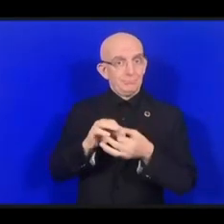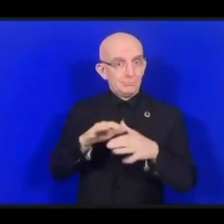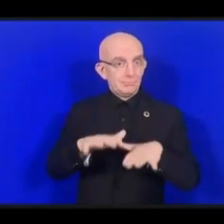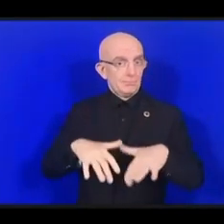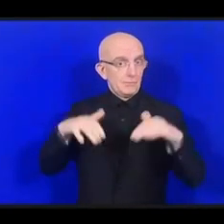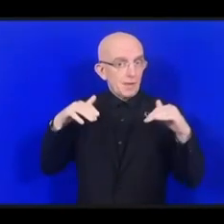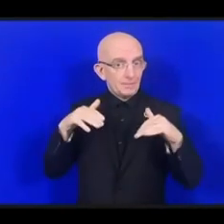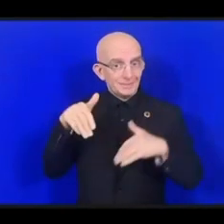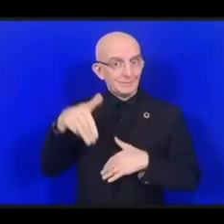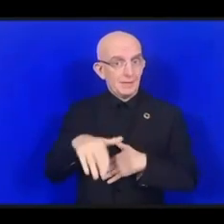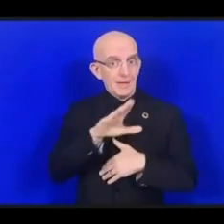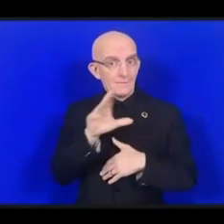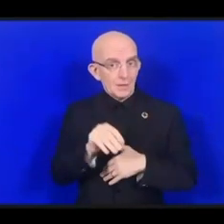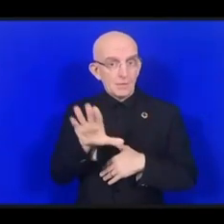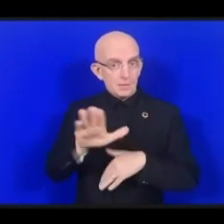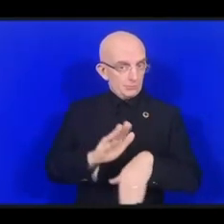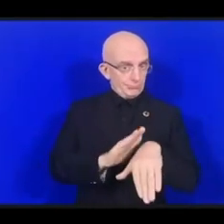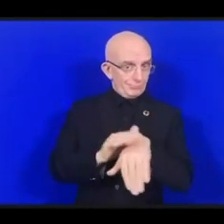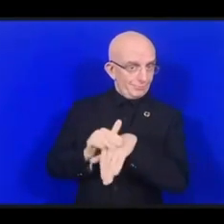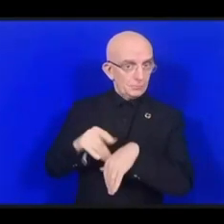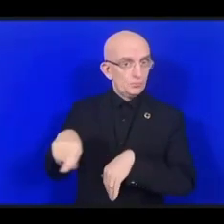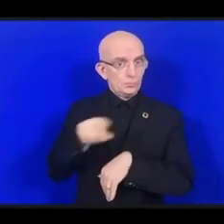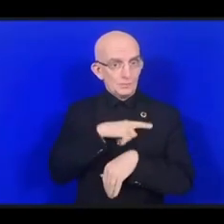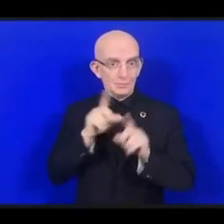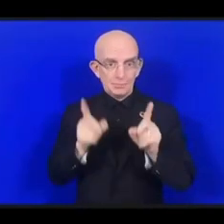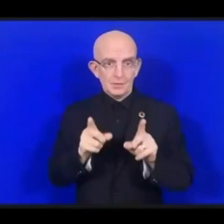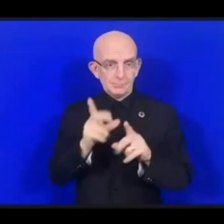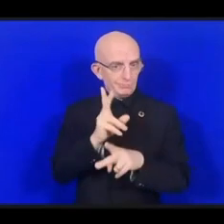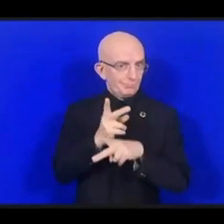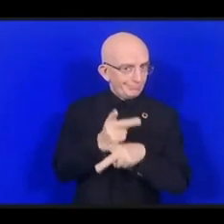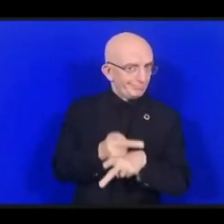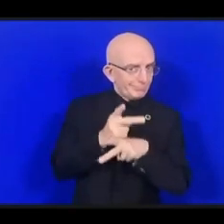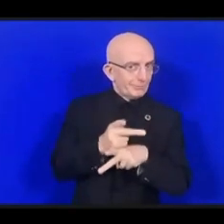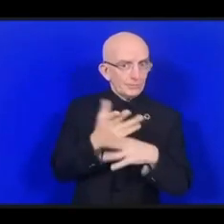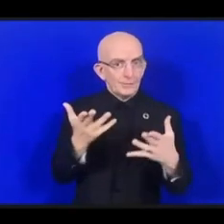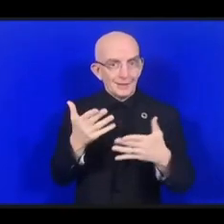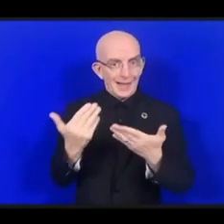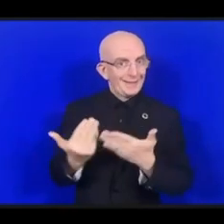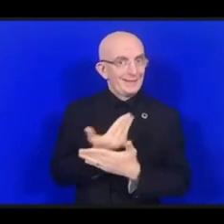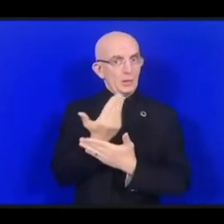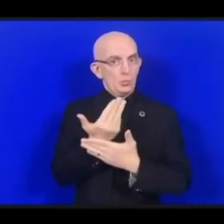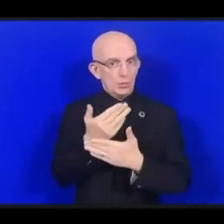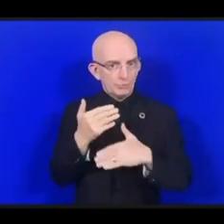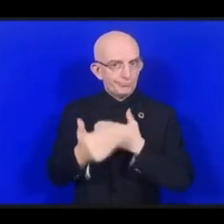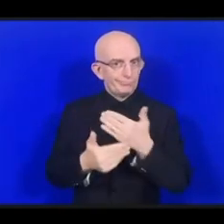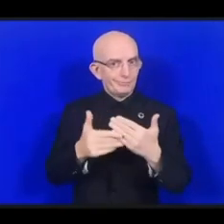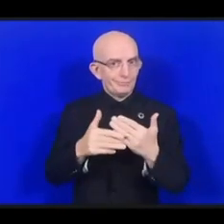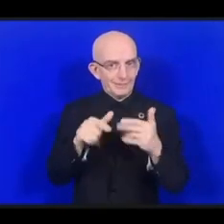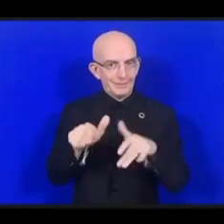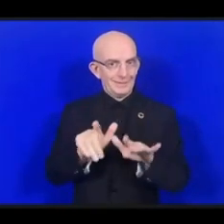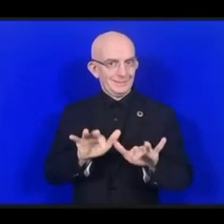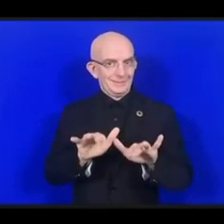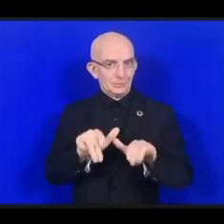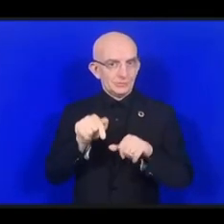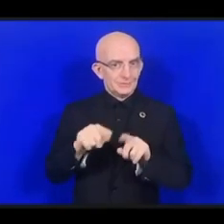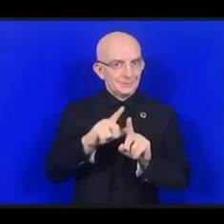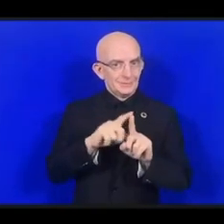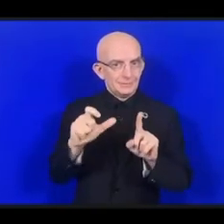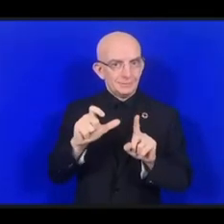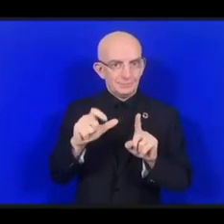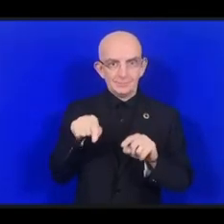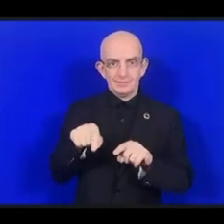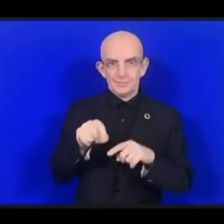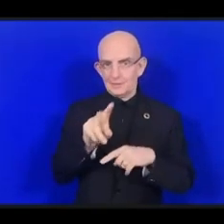管是在 G7 还是说是在全球。而从议会的角度呢，我们从立法者的角